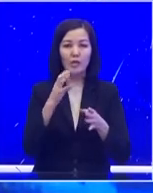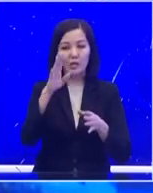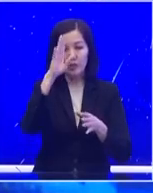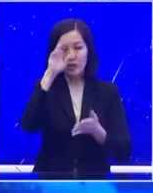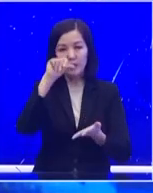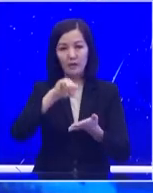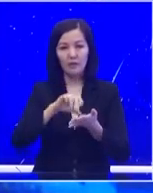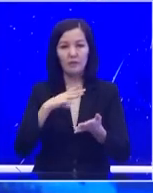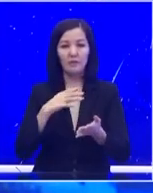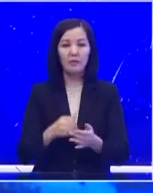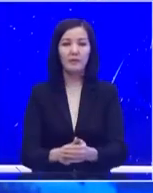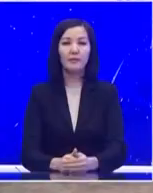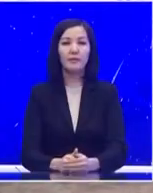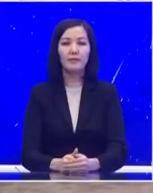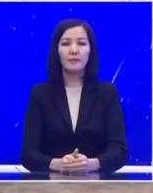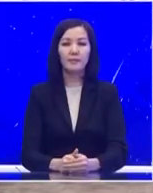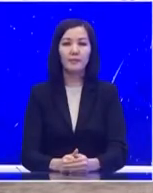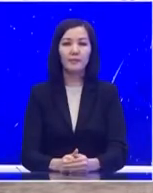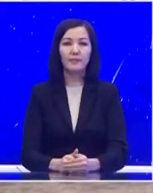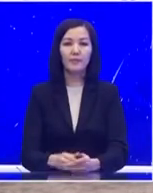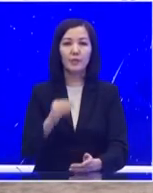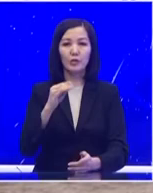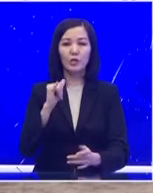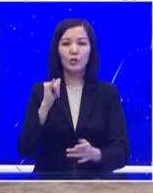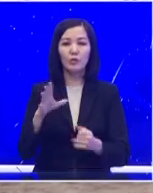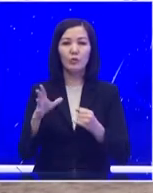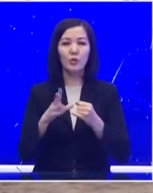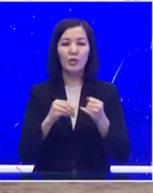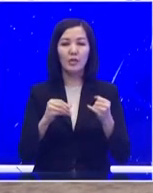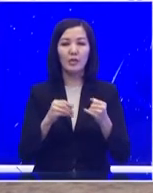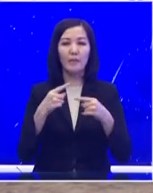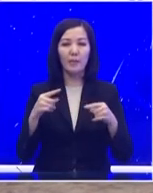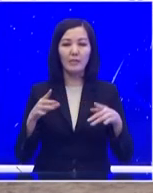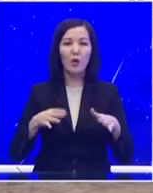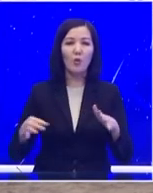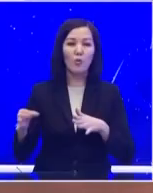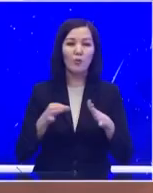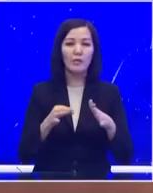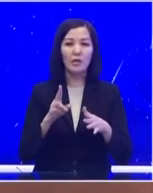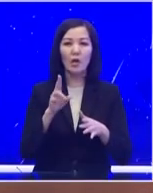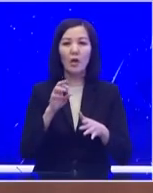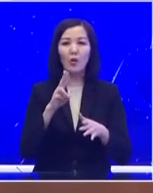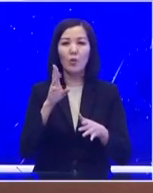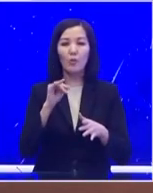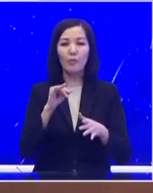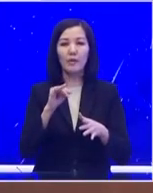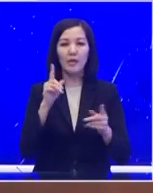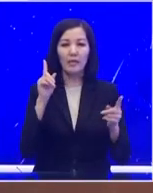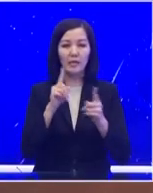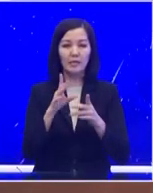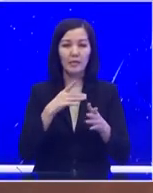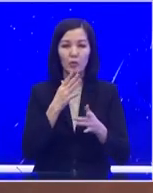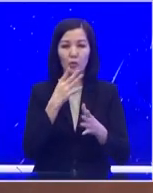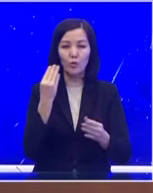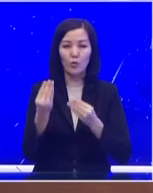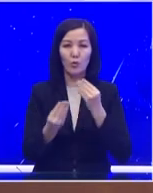жігіт қатысты. Жер жаннаты Жетісу өңірі мен елдің өзге облыстарының көкпаршылары бақанаста бас қосты. Ұлттық